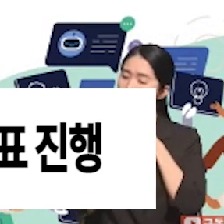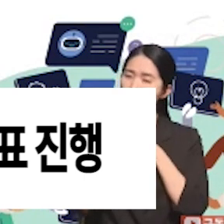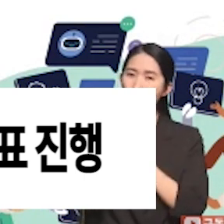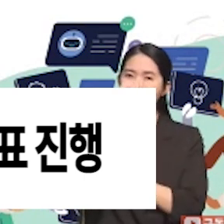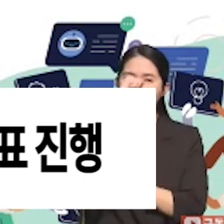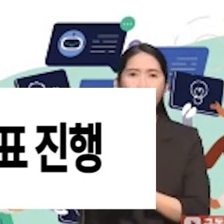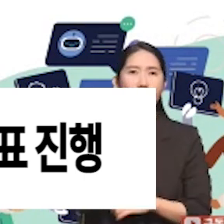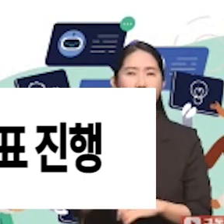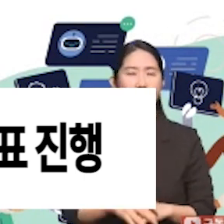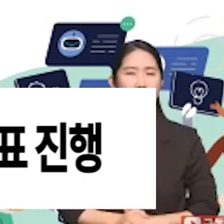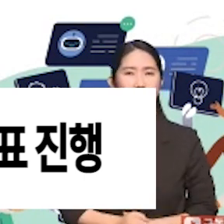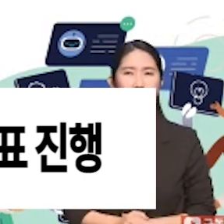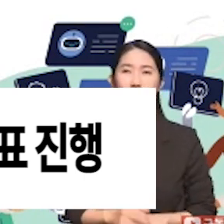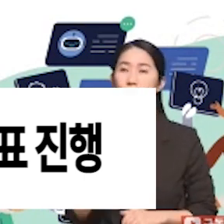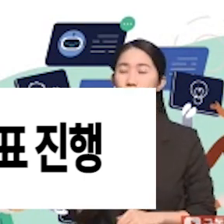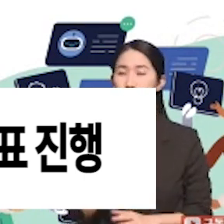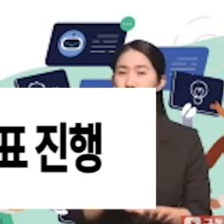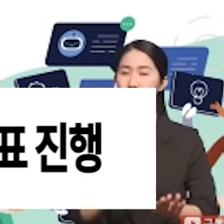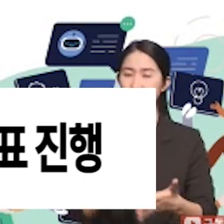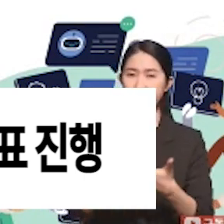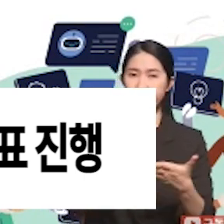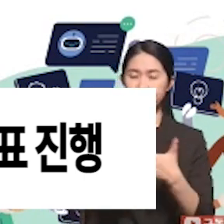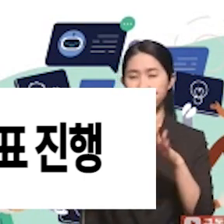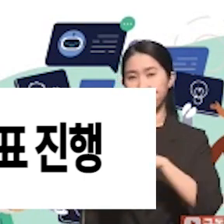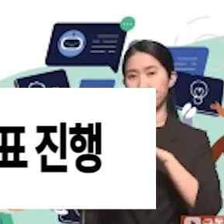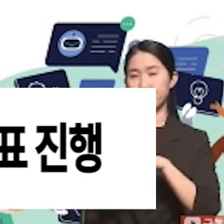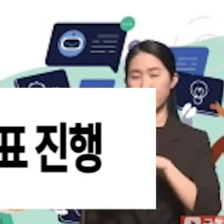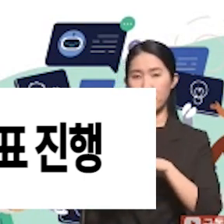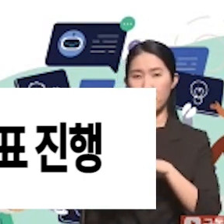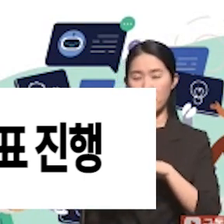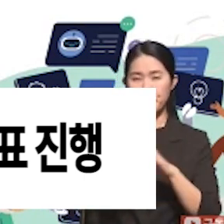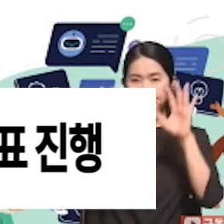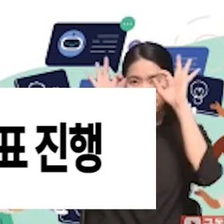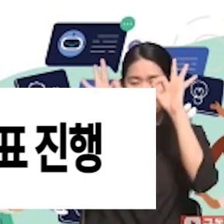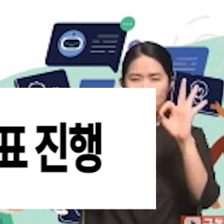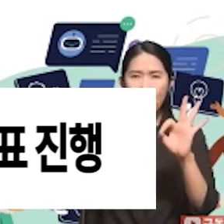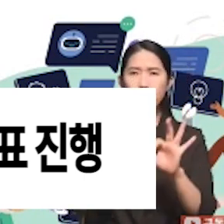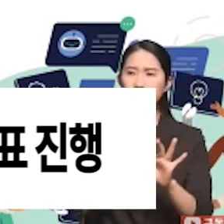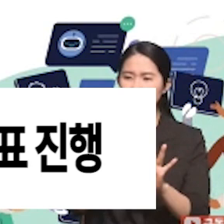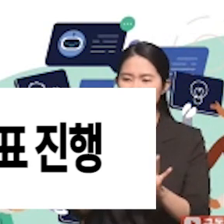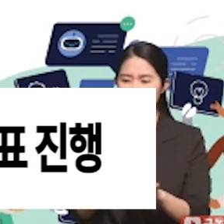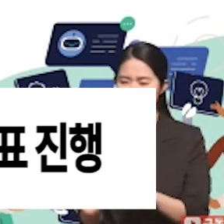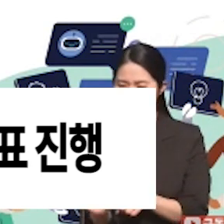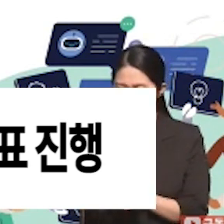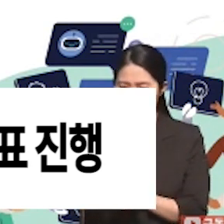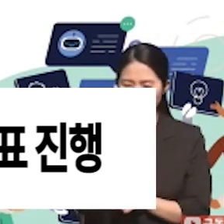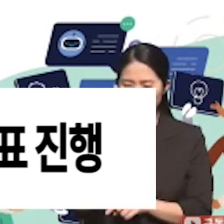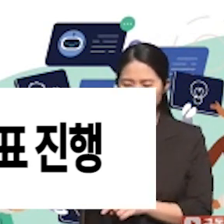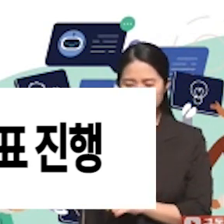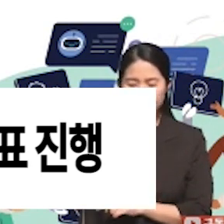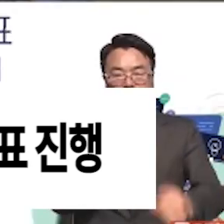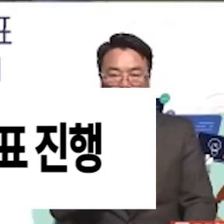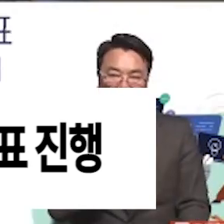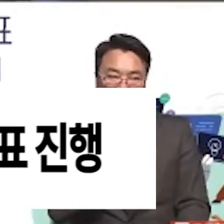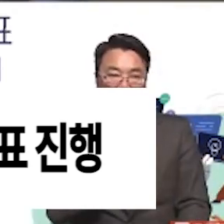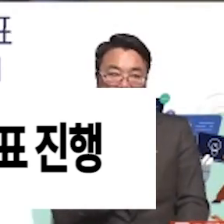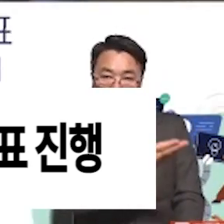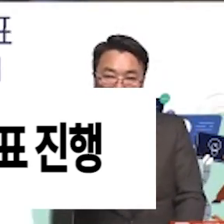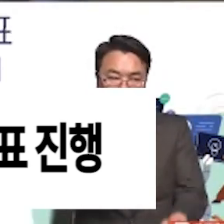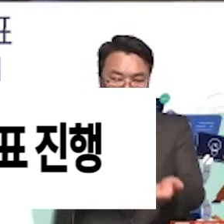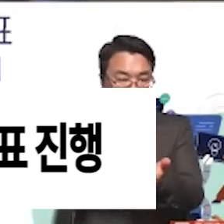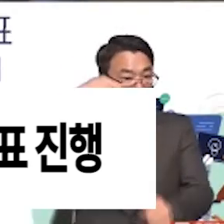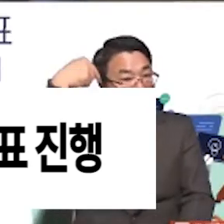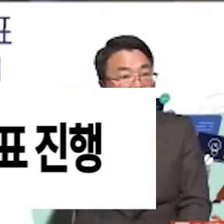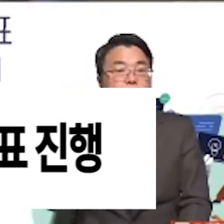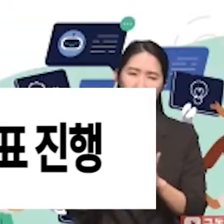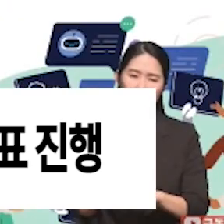먼저 장대익 가천대 교수의 생성형 인공지능의 충격과 새로운 기회들이란 제목의 기조연설에 이어 생성형 AI